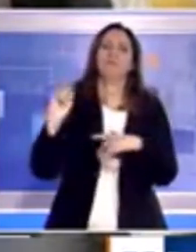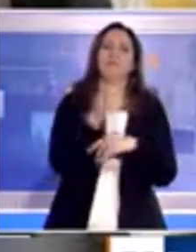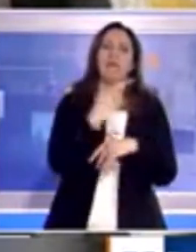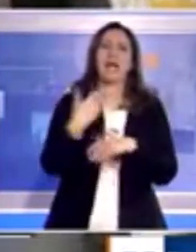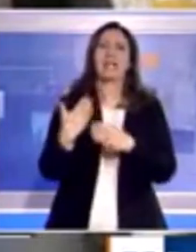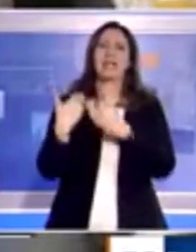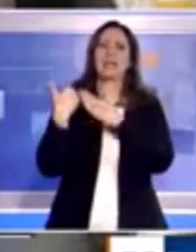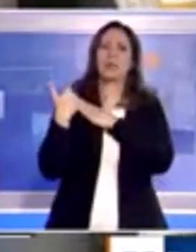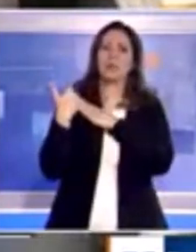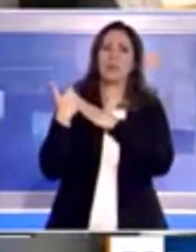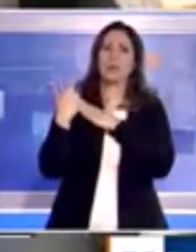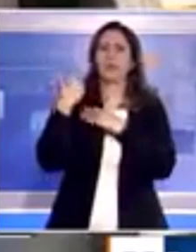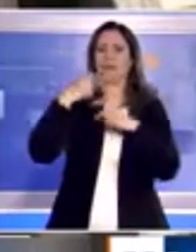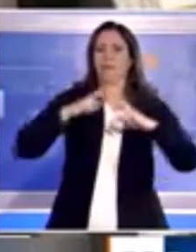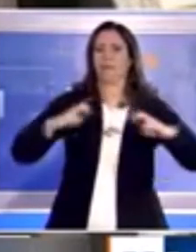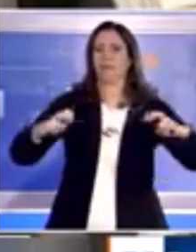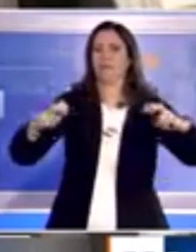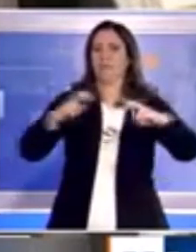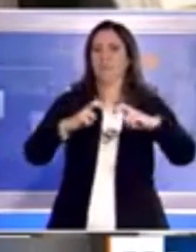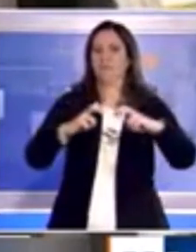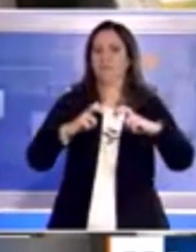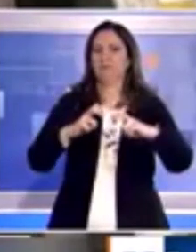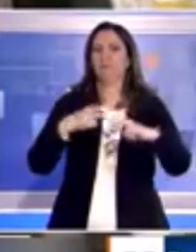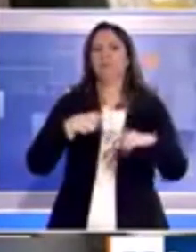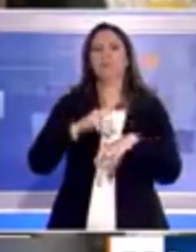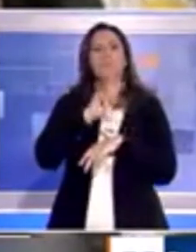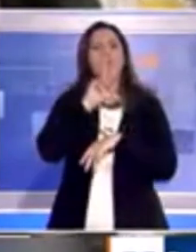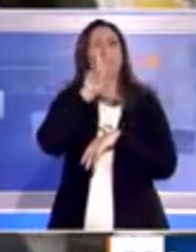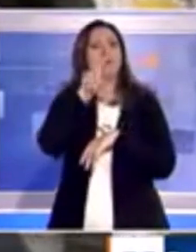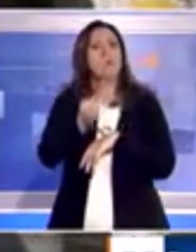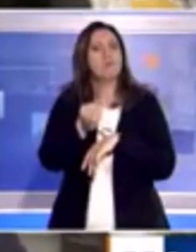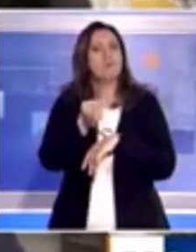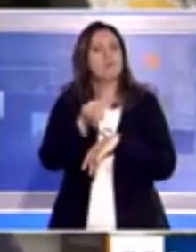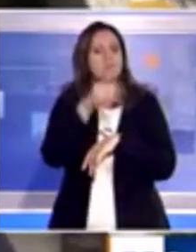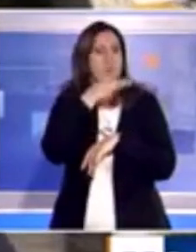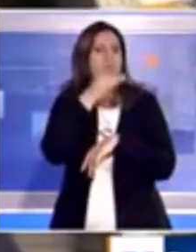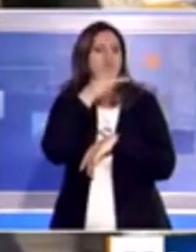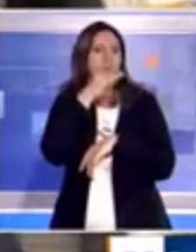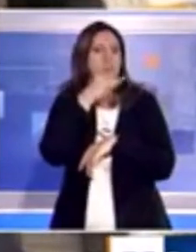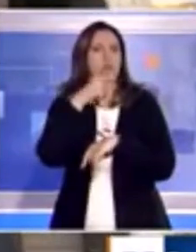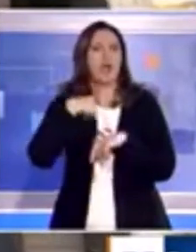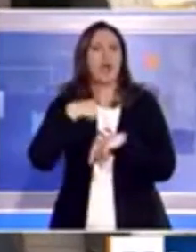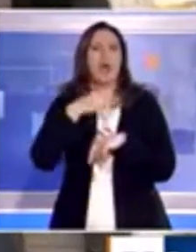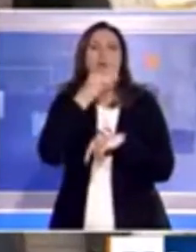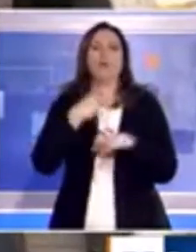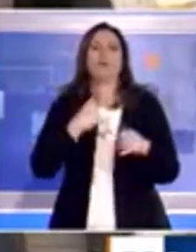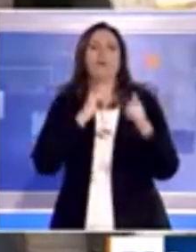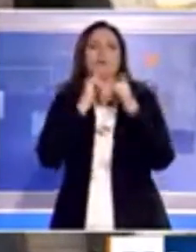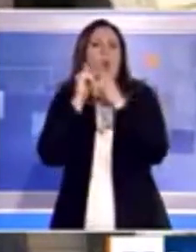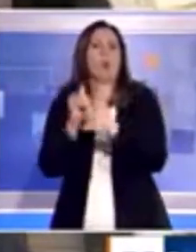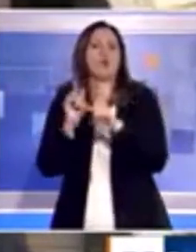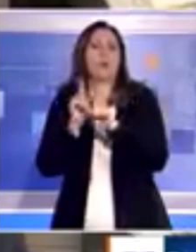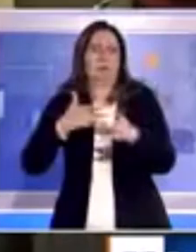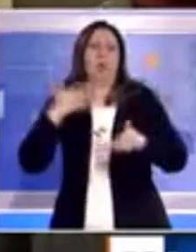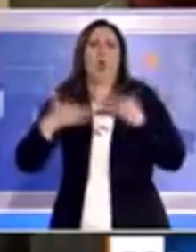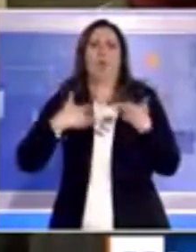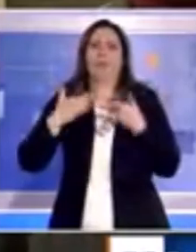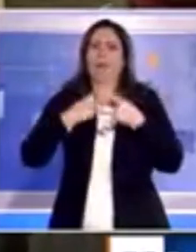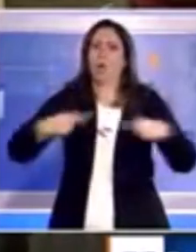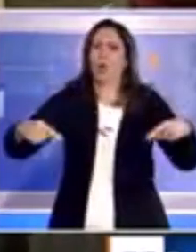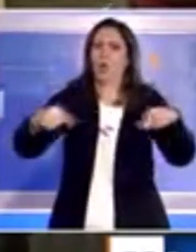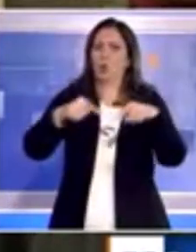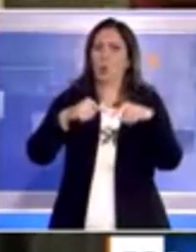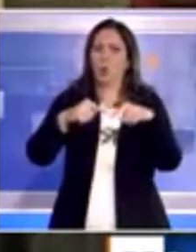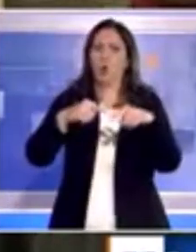convenuti al tavolo devo dire che possiamo anche uscire soddisfatti da questa riunione mi